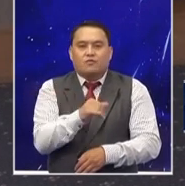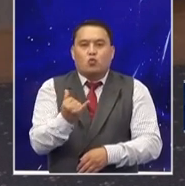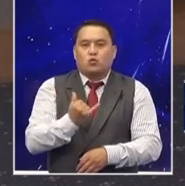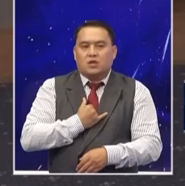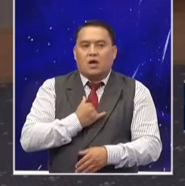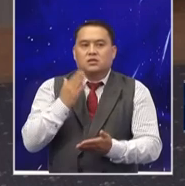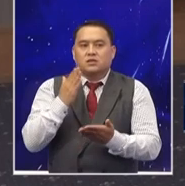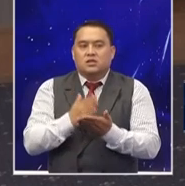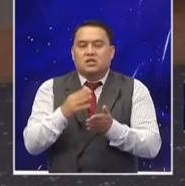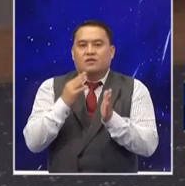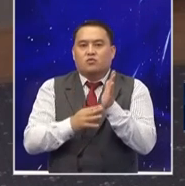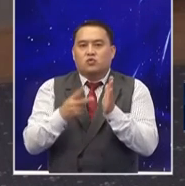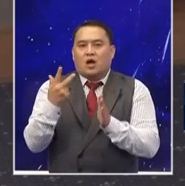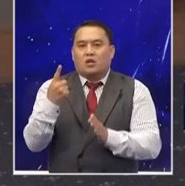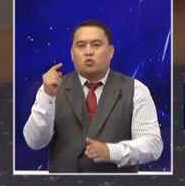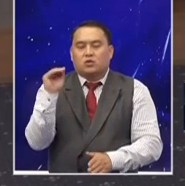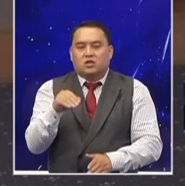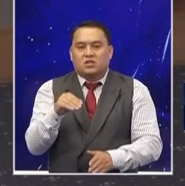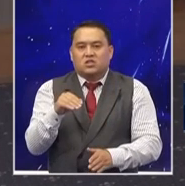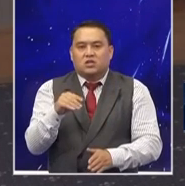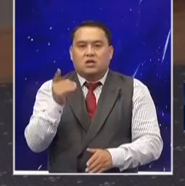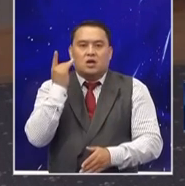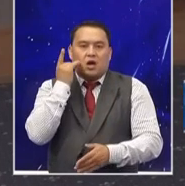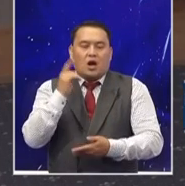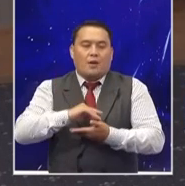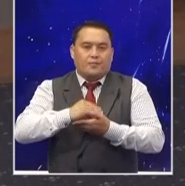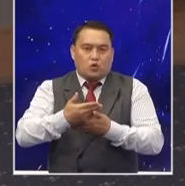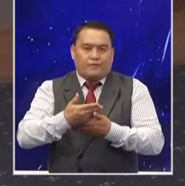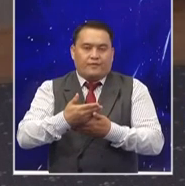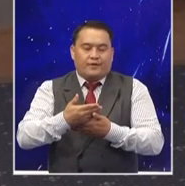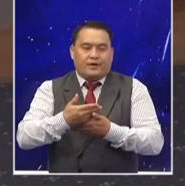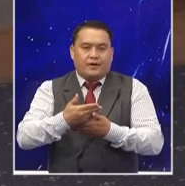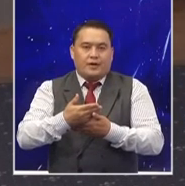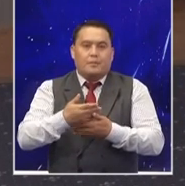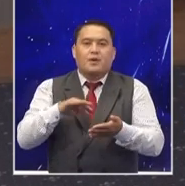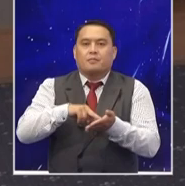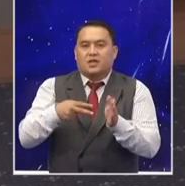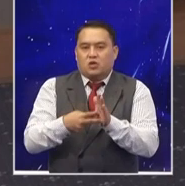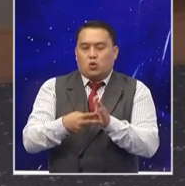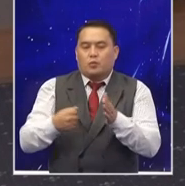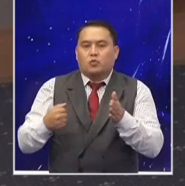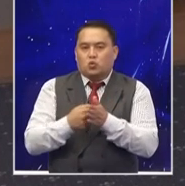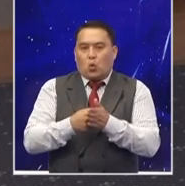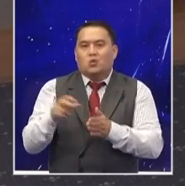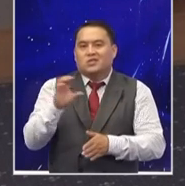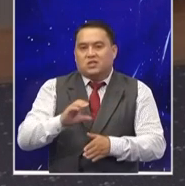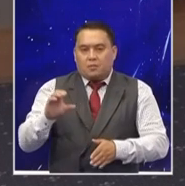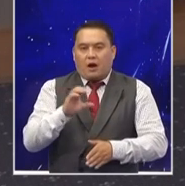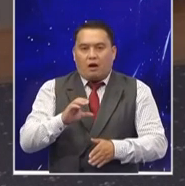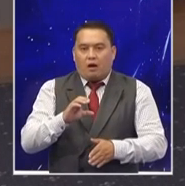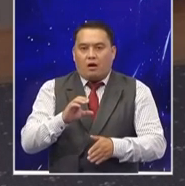необходимость 91000 экземпляре компьютеров и мы планируем до середины сентября